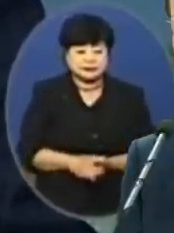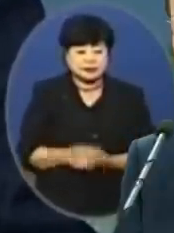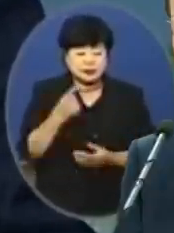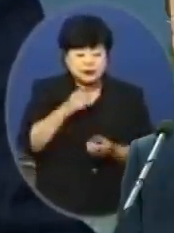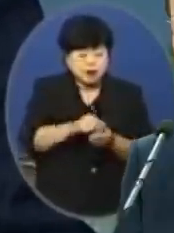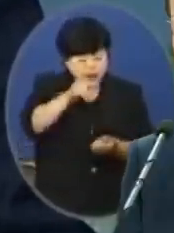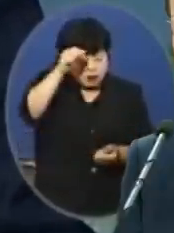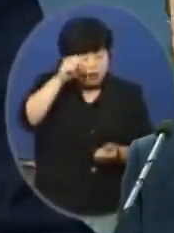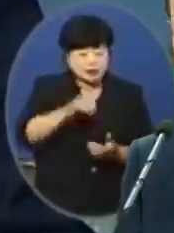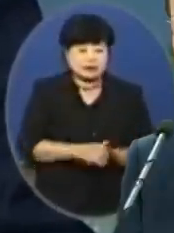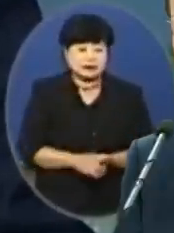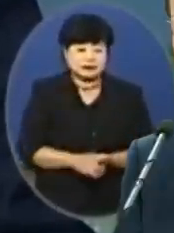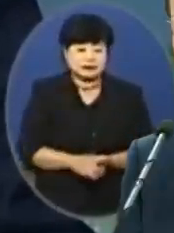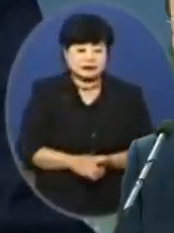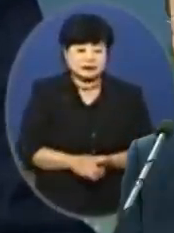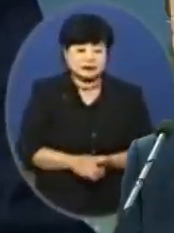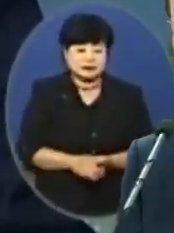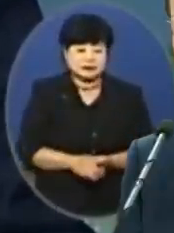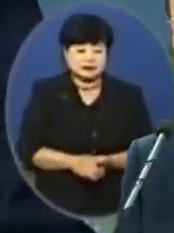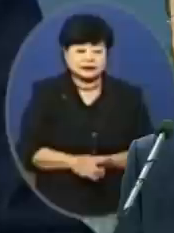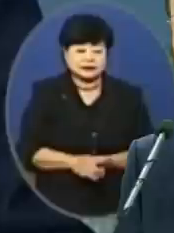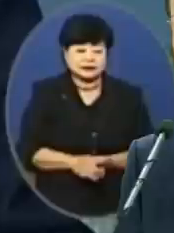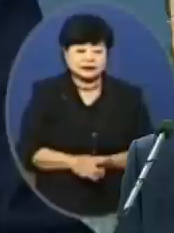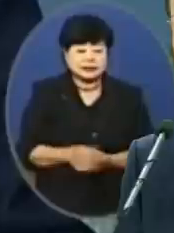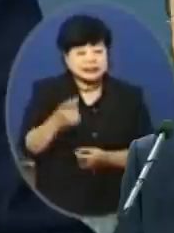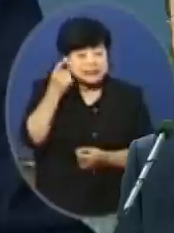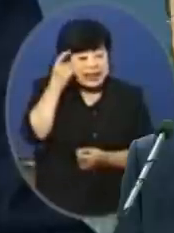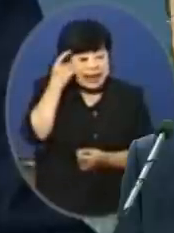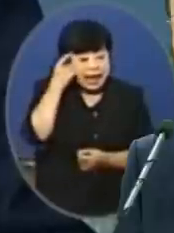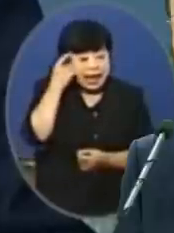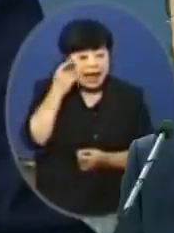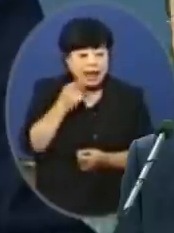입을 넓게 여는 것은 어떻게 여는 것인가? 생각을